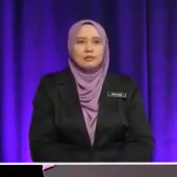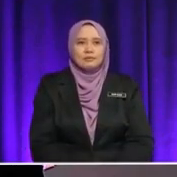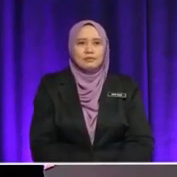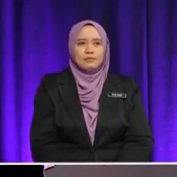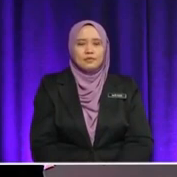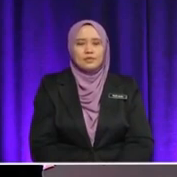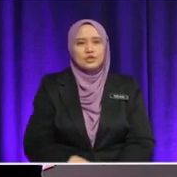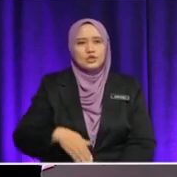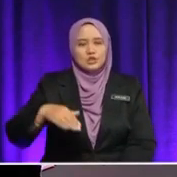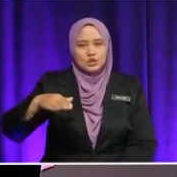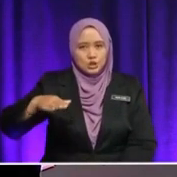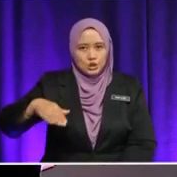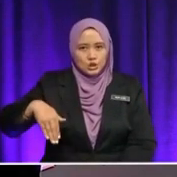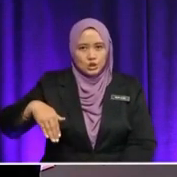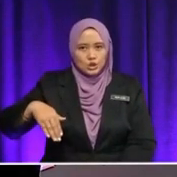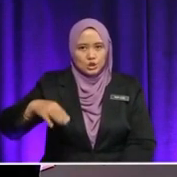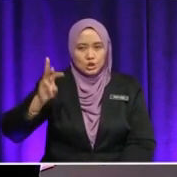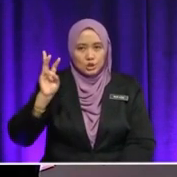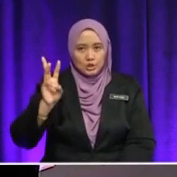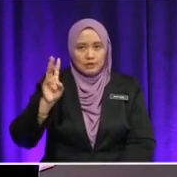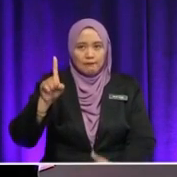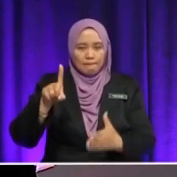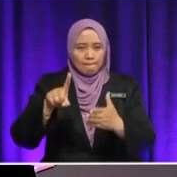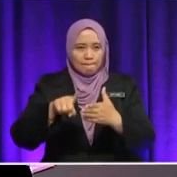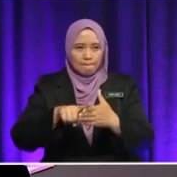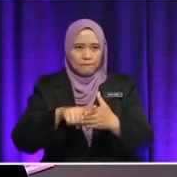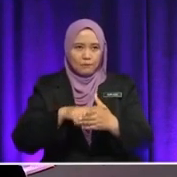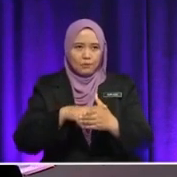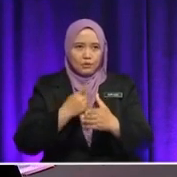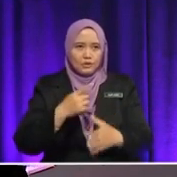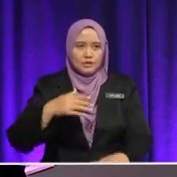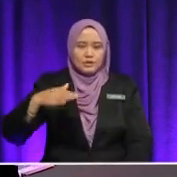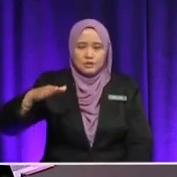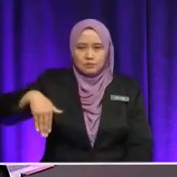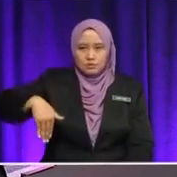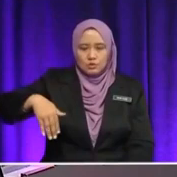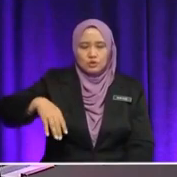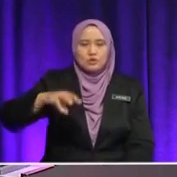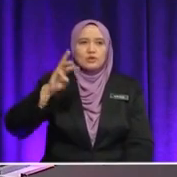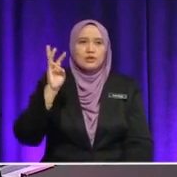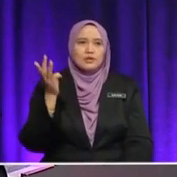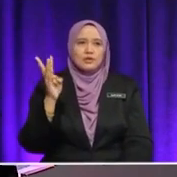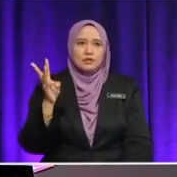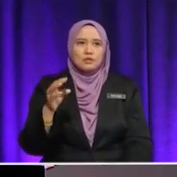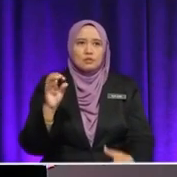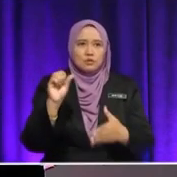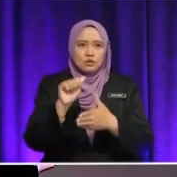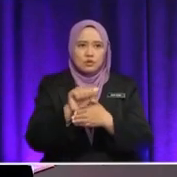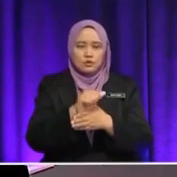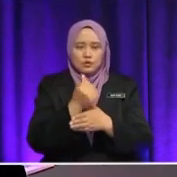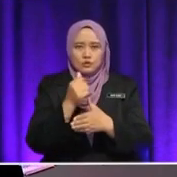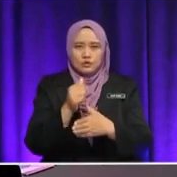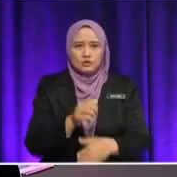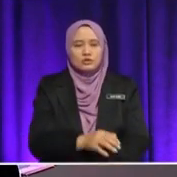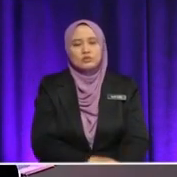mke contoh agama berada dalam tempo lima bulan sebelum tadi 16 tombol ini Oke maka